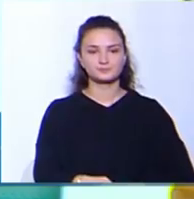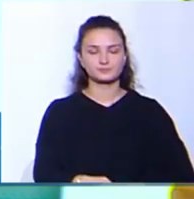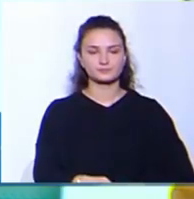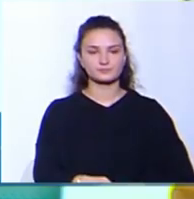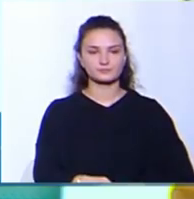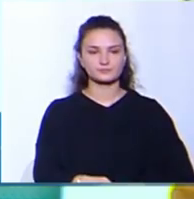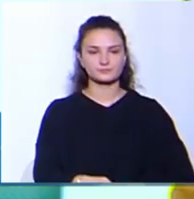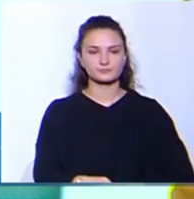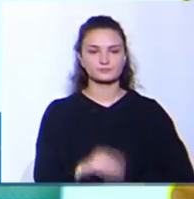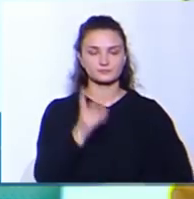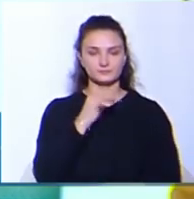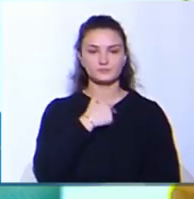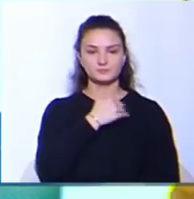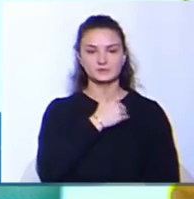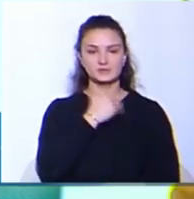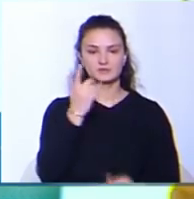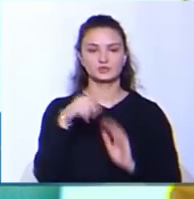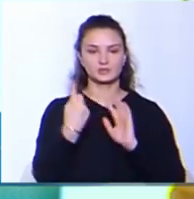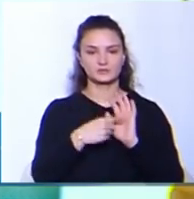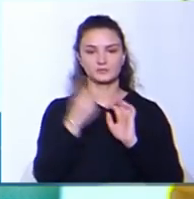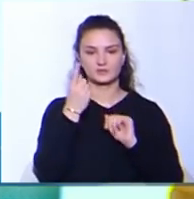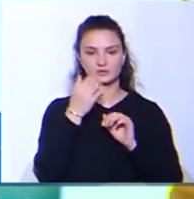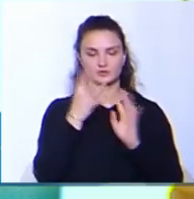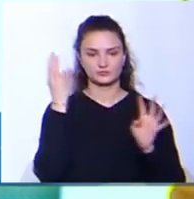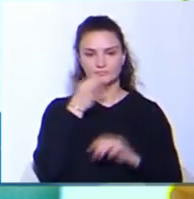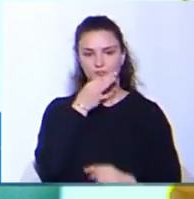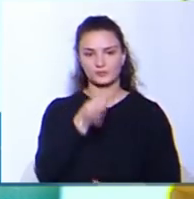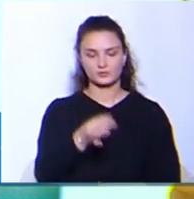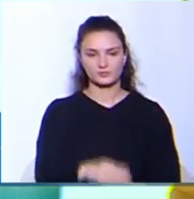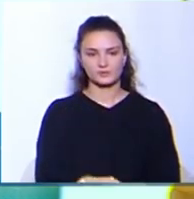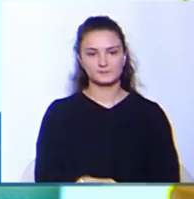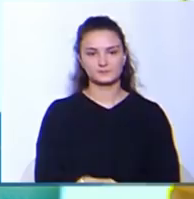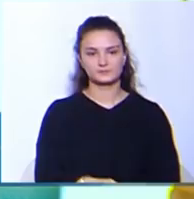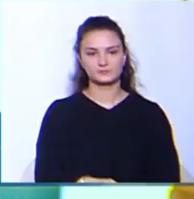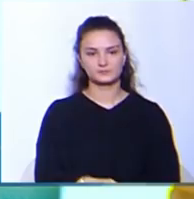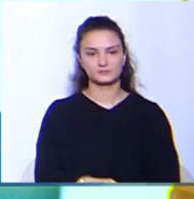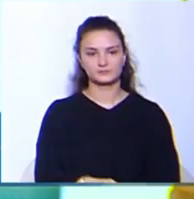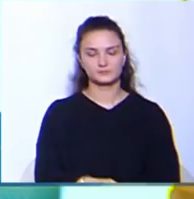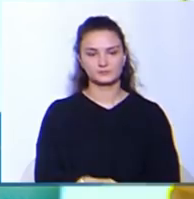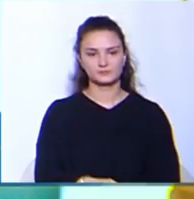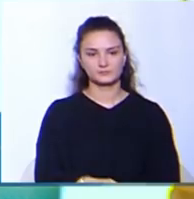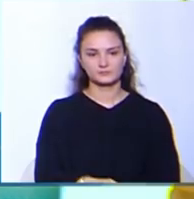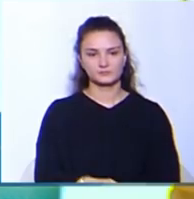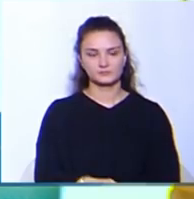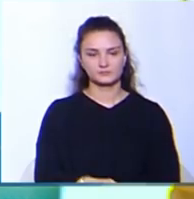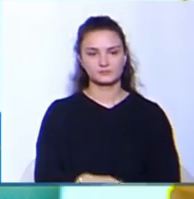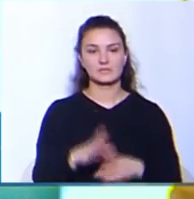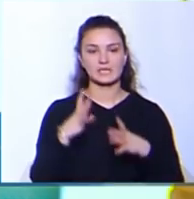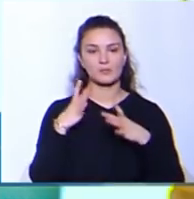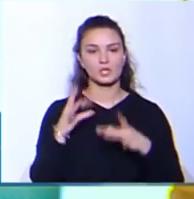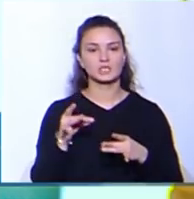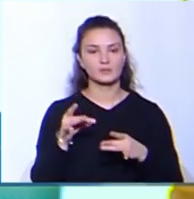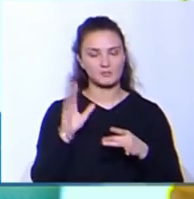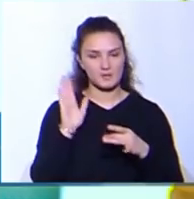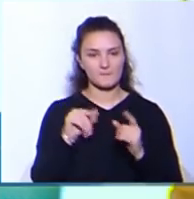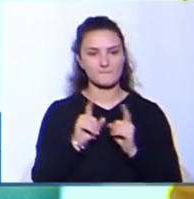მაგრამ ახლა მე მინდა თქვენ შეკითხოს უპასუხო პირველ რიგში. როგორც წესი, დამოკიდებულება მაინც